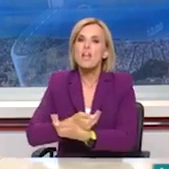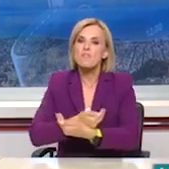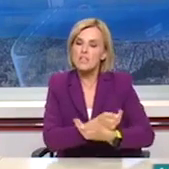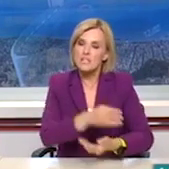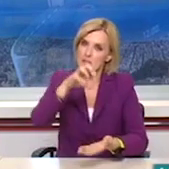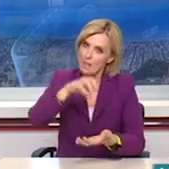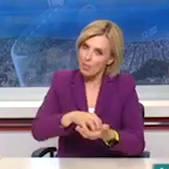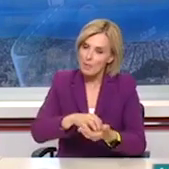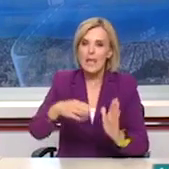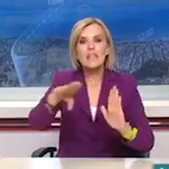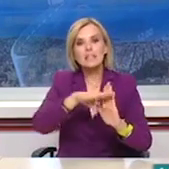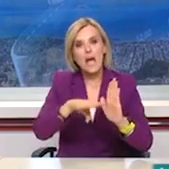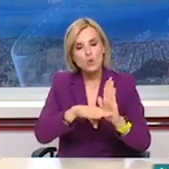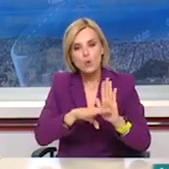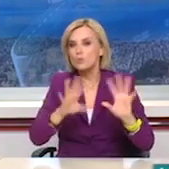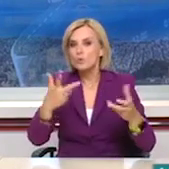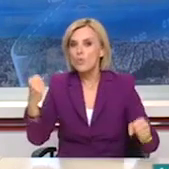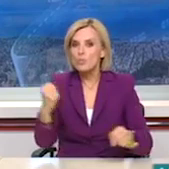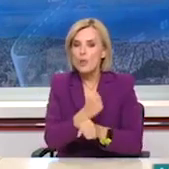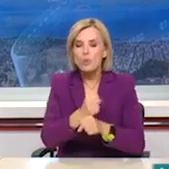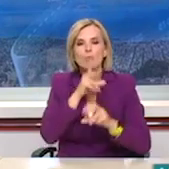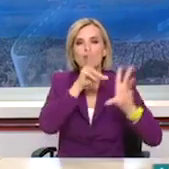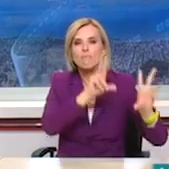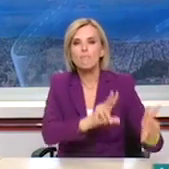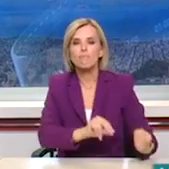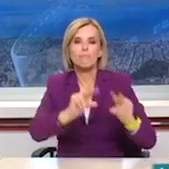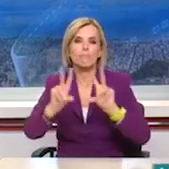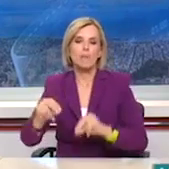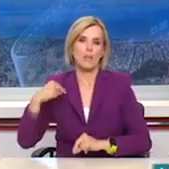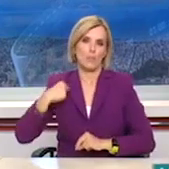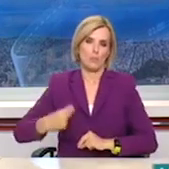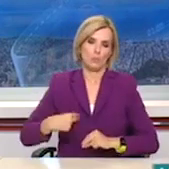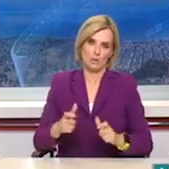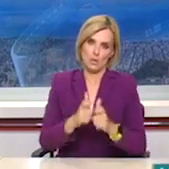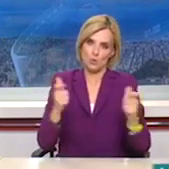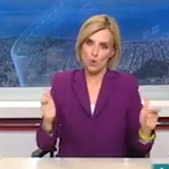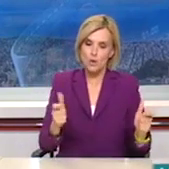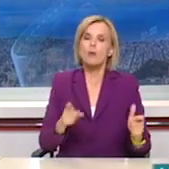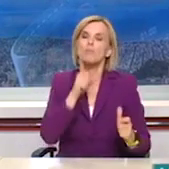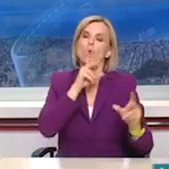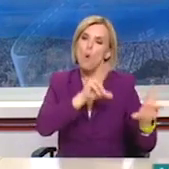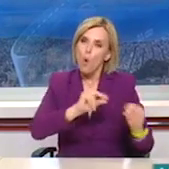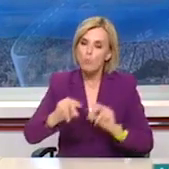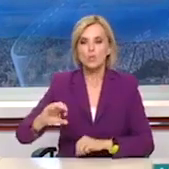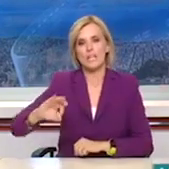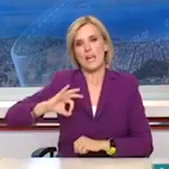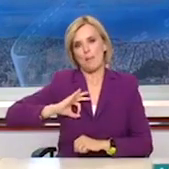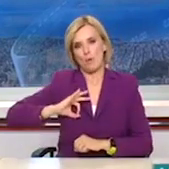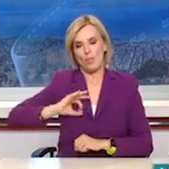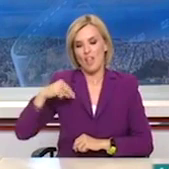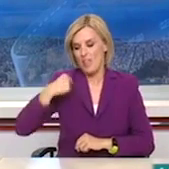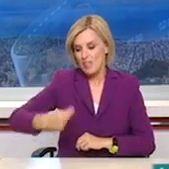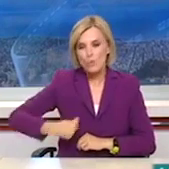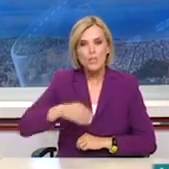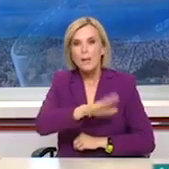κανόνες επαναλειτουργίας των παιδικών σταθμών είναι ακριβώς οι ίδιοι με εκείνους για τα δημοτικά, αλλά και τα νηπιαγωγεία. Οι δημοτικοί, παιδικοί